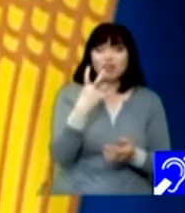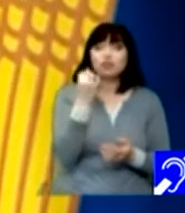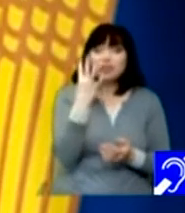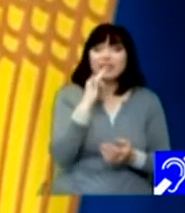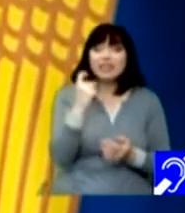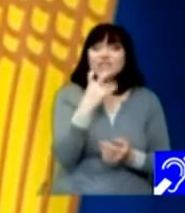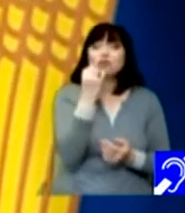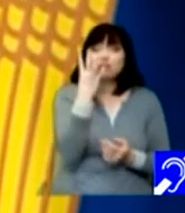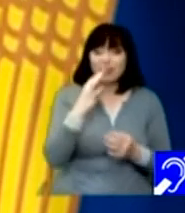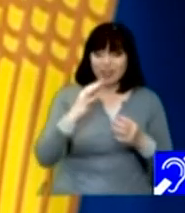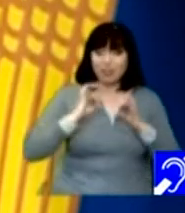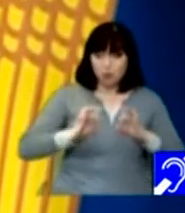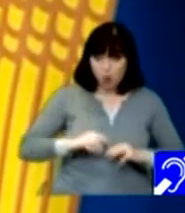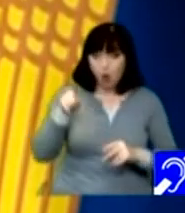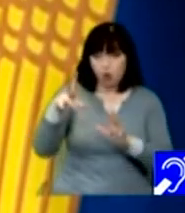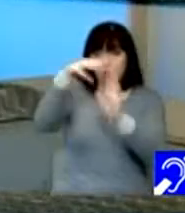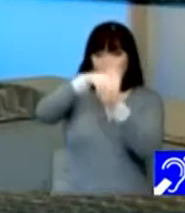al Procurorilor.